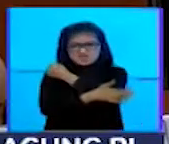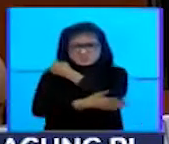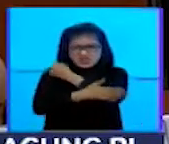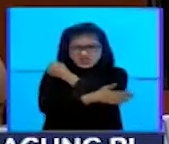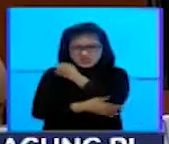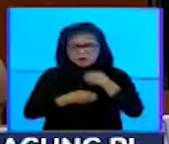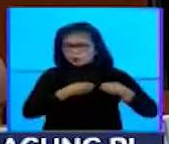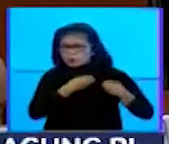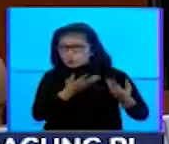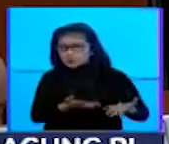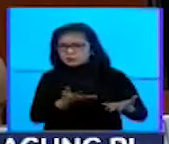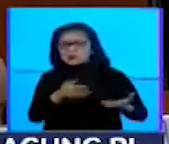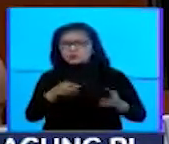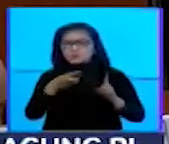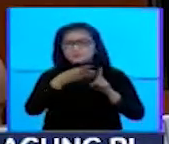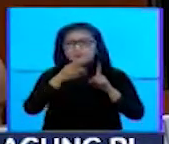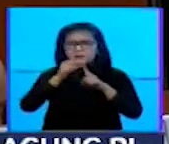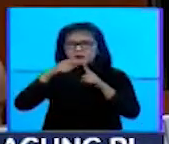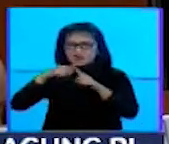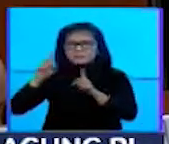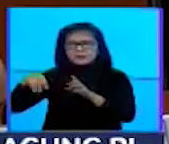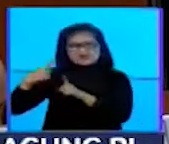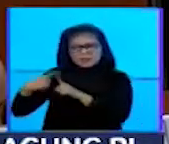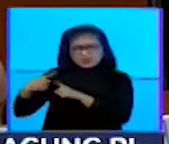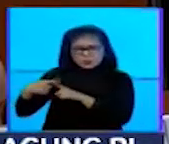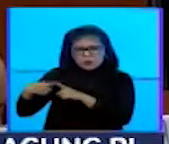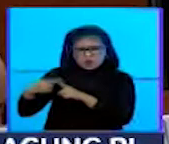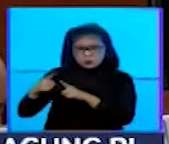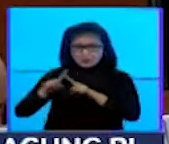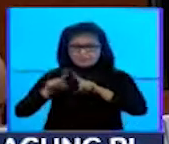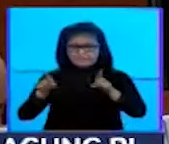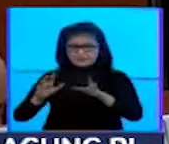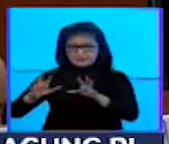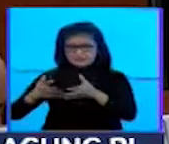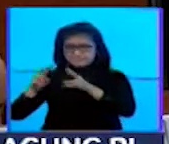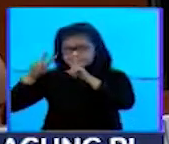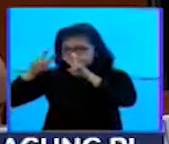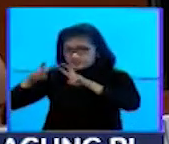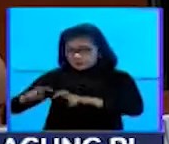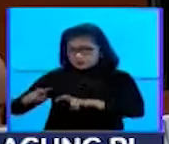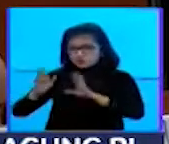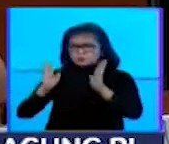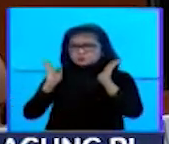oleh pihak BPK. Namun tim penyidik untuk sementara telah